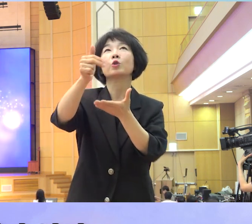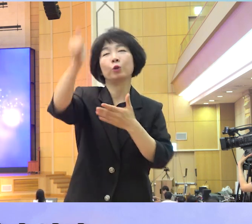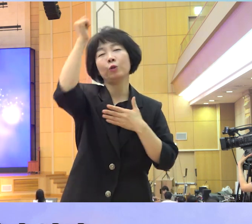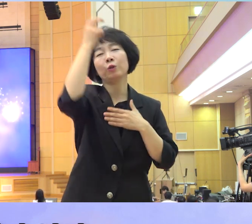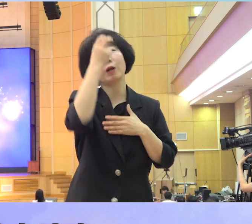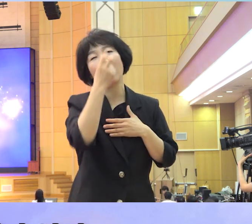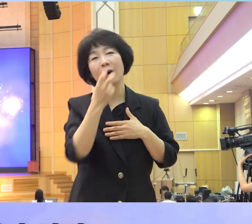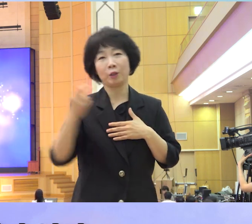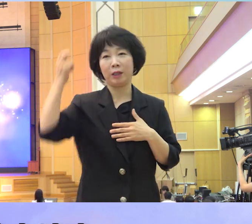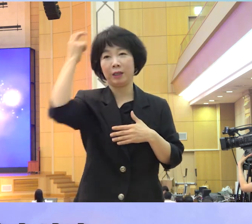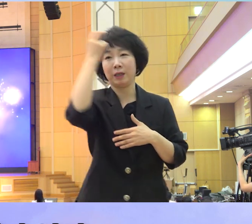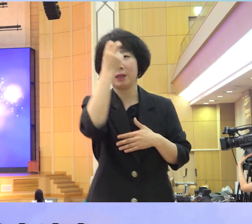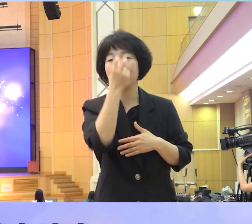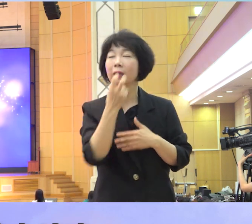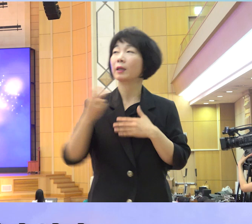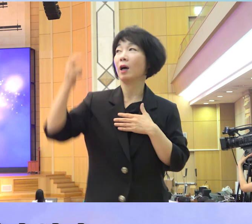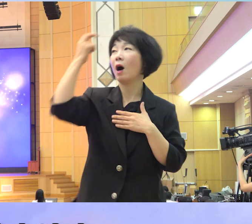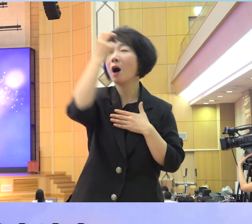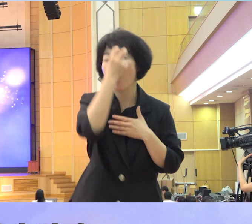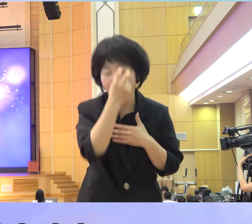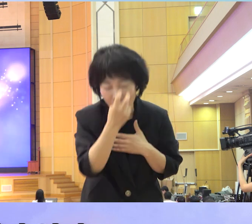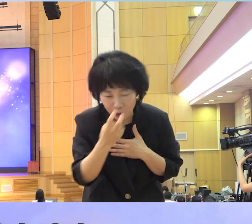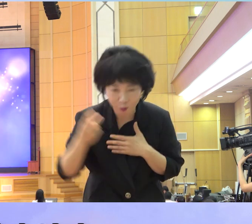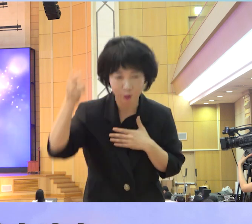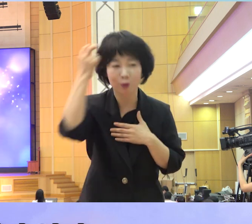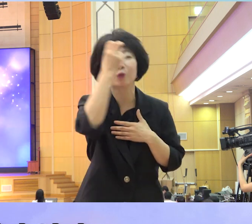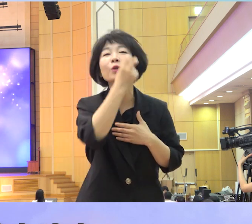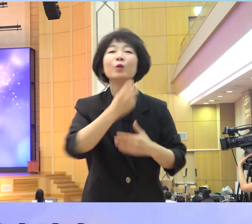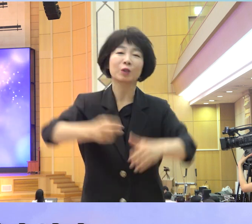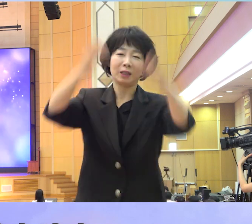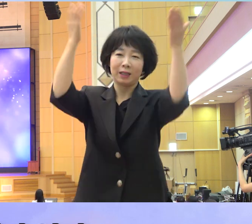굳세라 주가